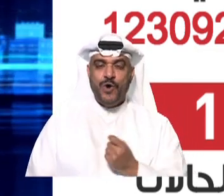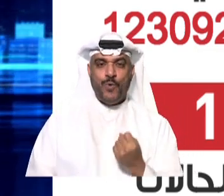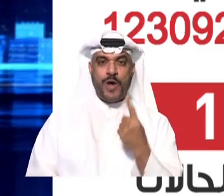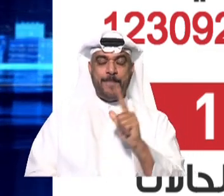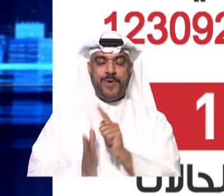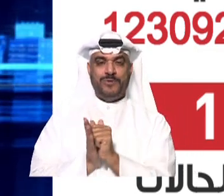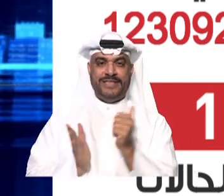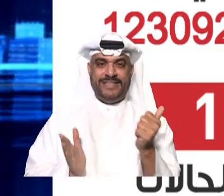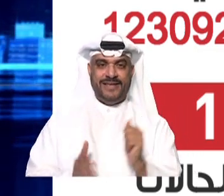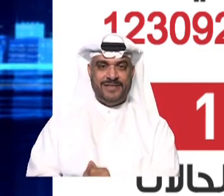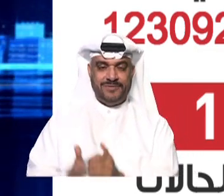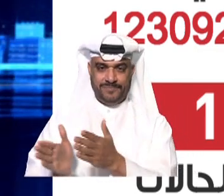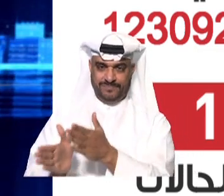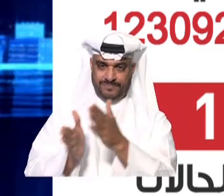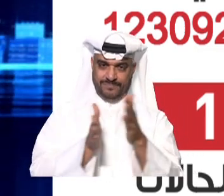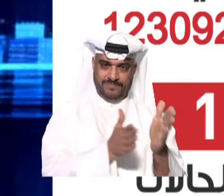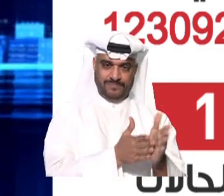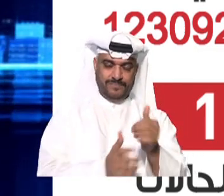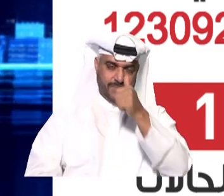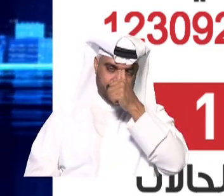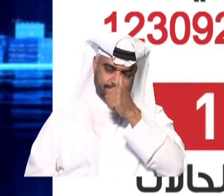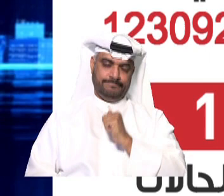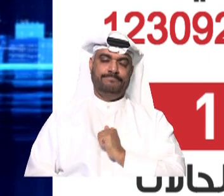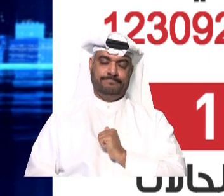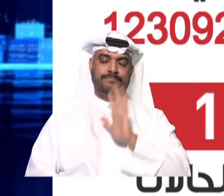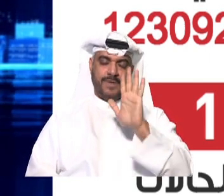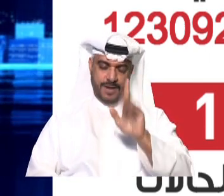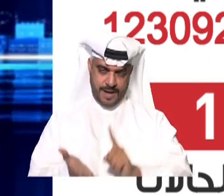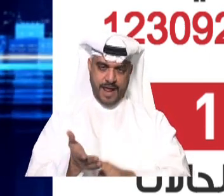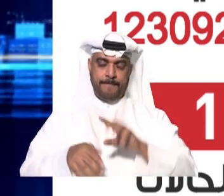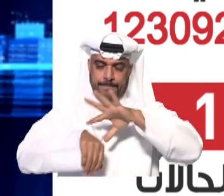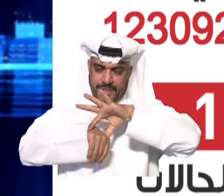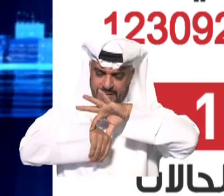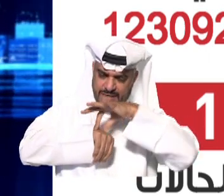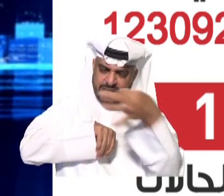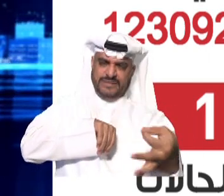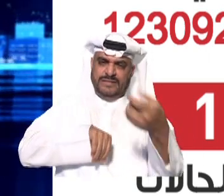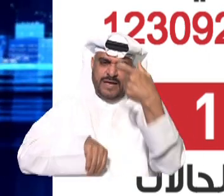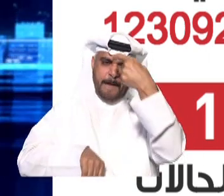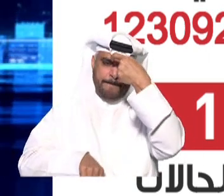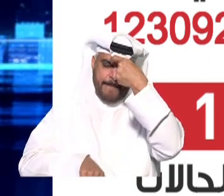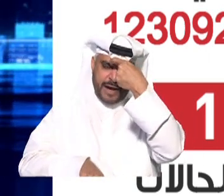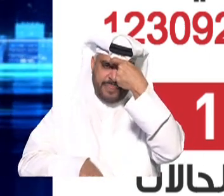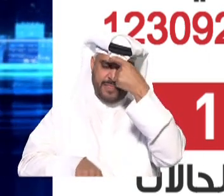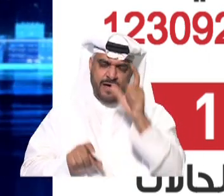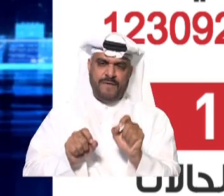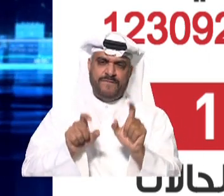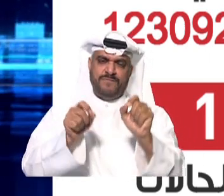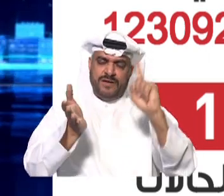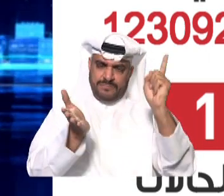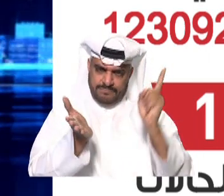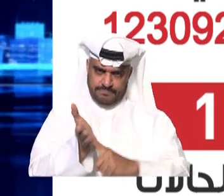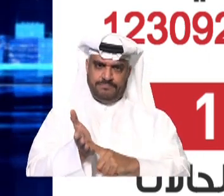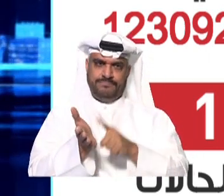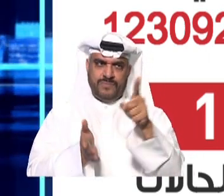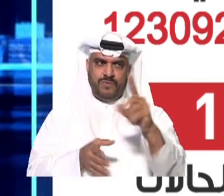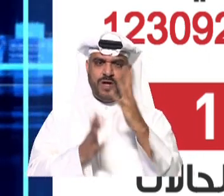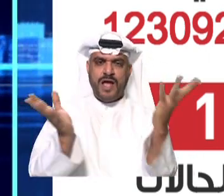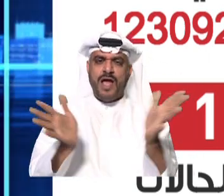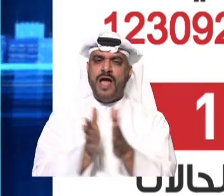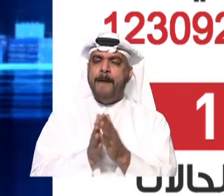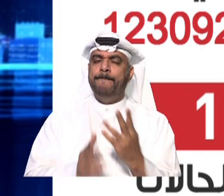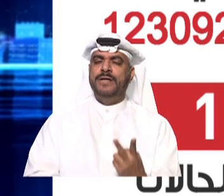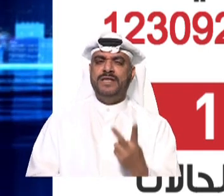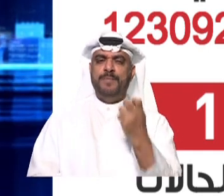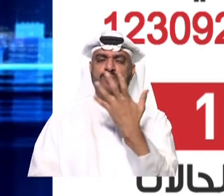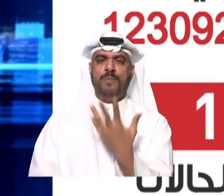114,116. في غضون ذلك أعلنت الوزارة تسجيل 775 إصابة جديدة، ليبلغ إجمالي